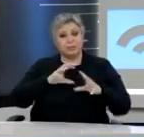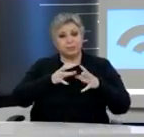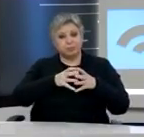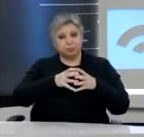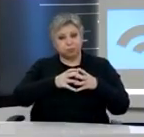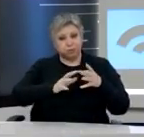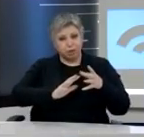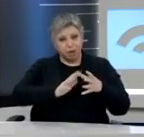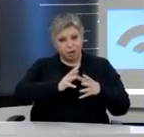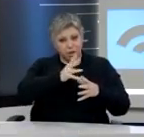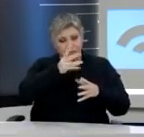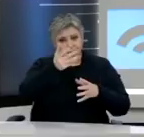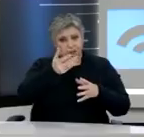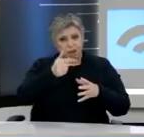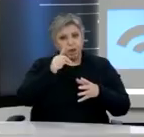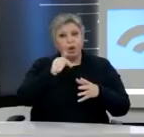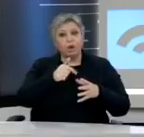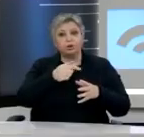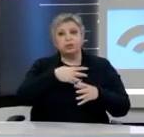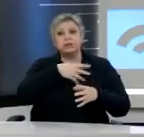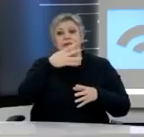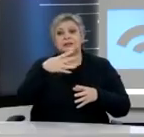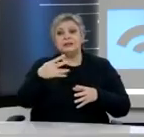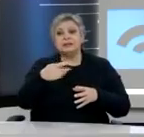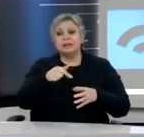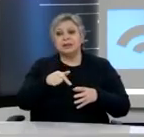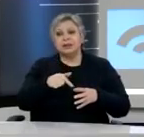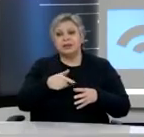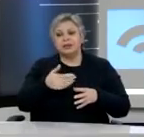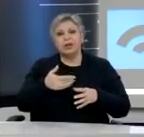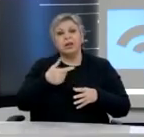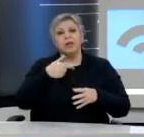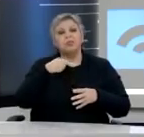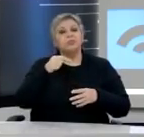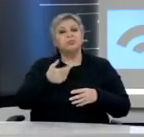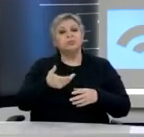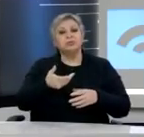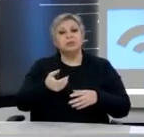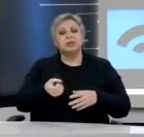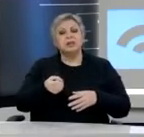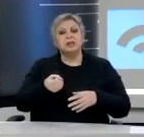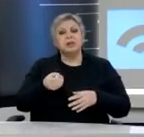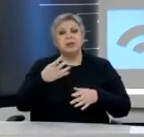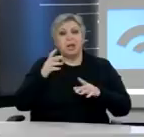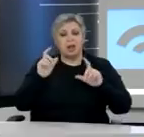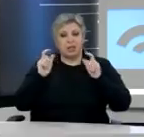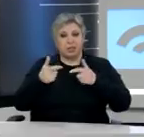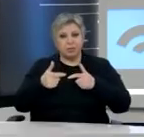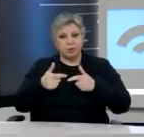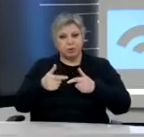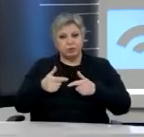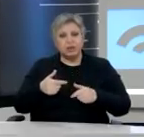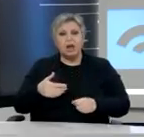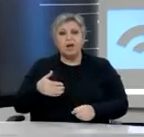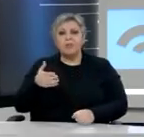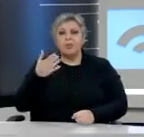ΣΥΡΙΖΑ και από την άλλη τι? Το κόμμα που είναι βεβαίως πρόεδρος ο κ. Μητσοτάκης, αν δεν έχει καμία σχέση με τον Μητσοτάκη που